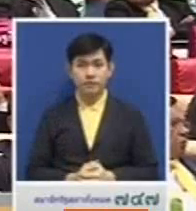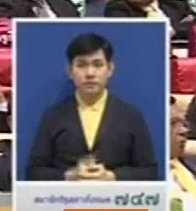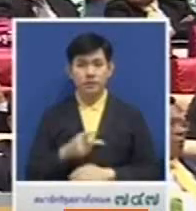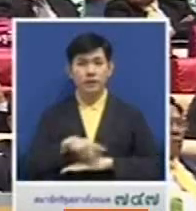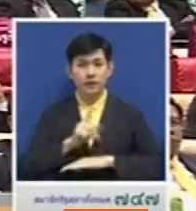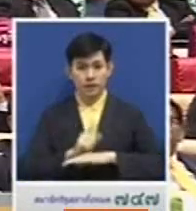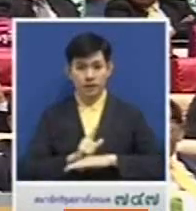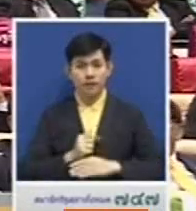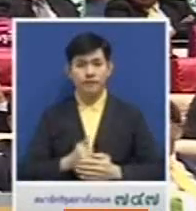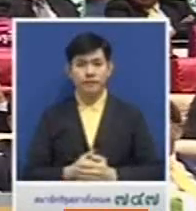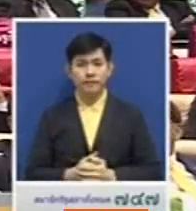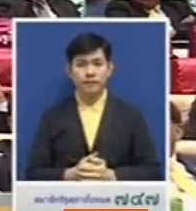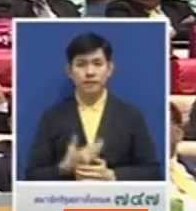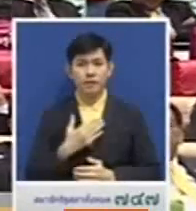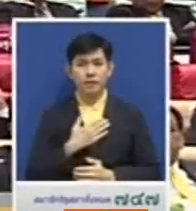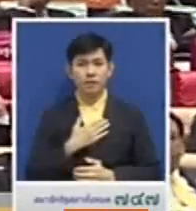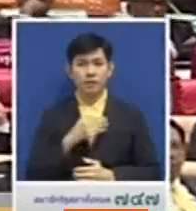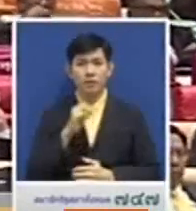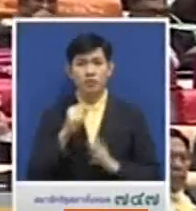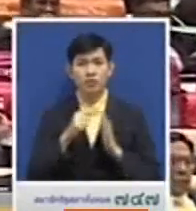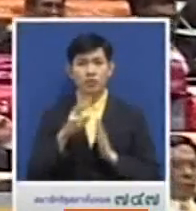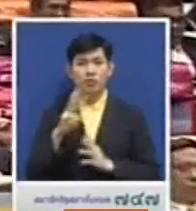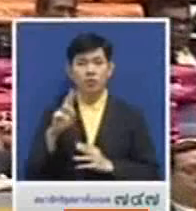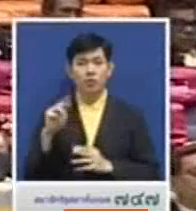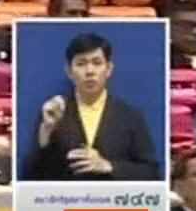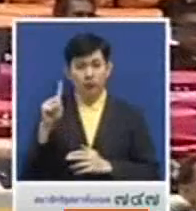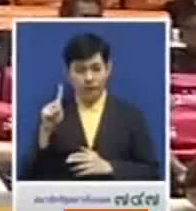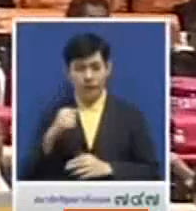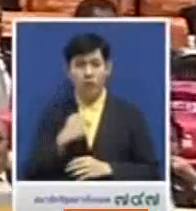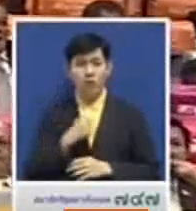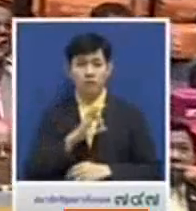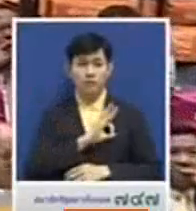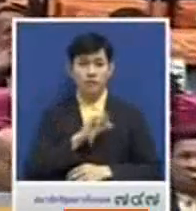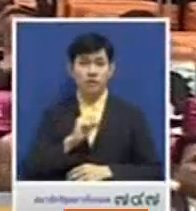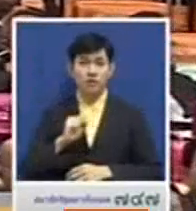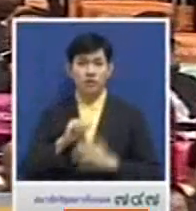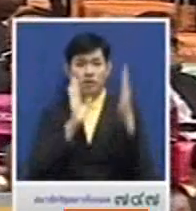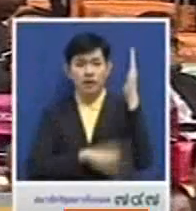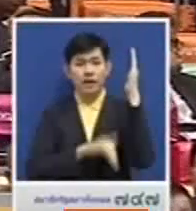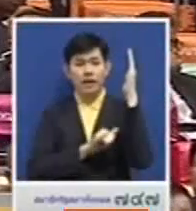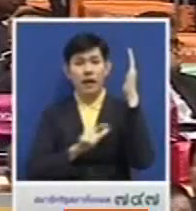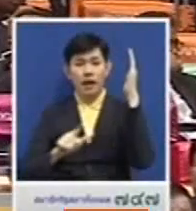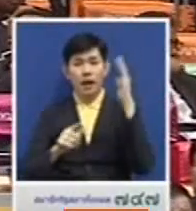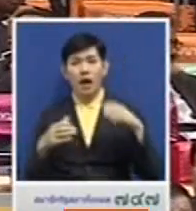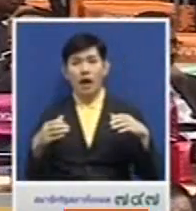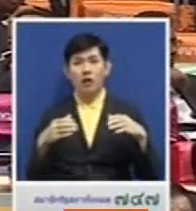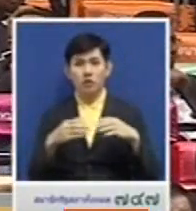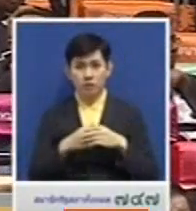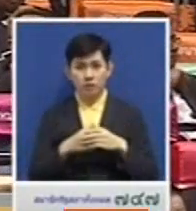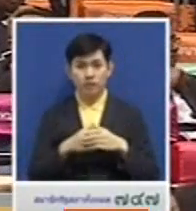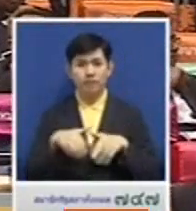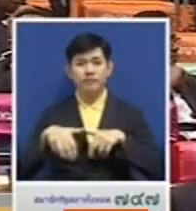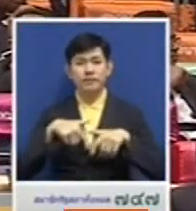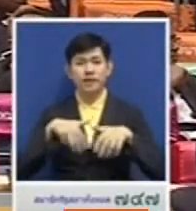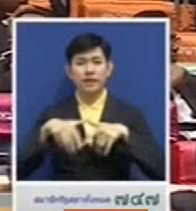านประธานที่เคารพครับผมสุกันโนมัทานะครับสมาชิกสภาผู้แทนราษฎรจังหวัดยะลาพรรคประชาชาติในฐานะ